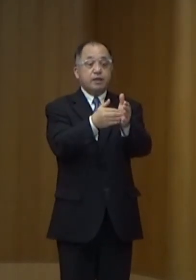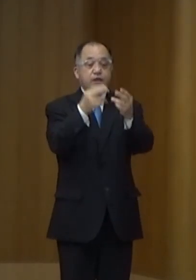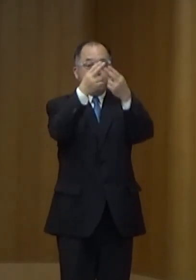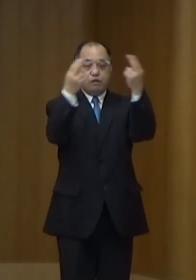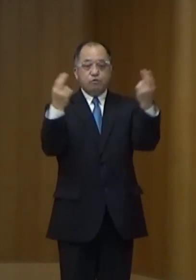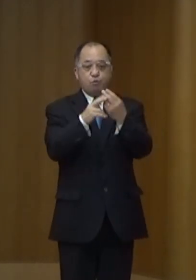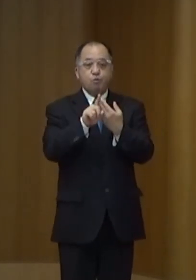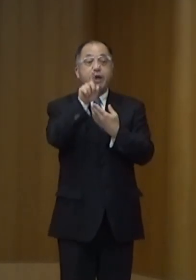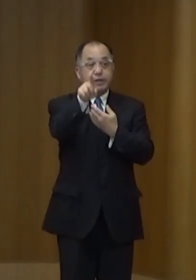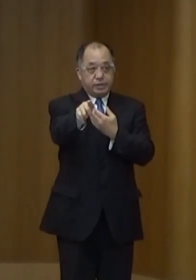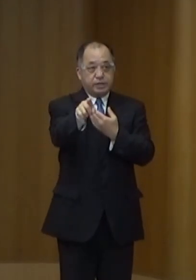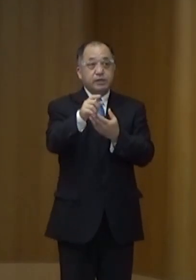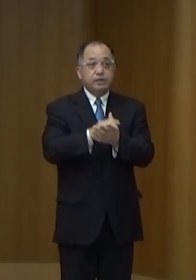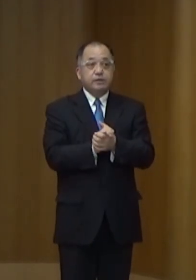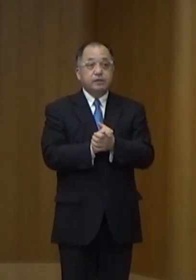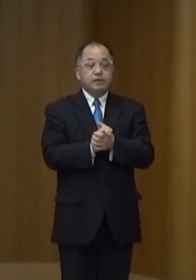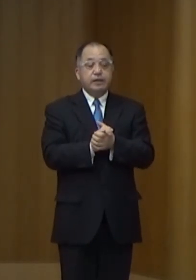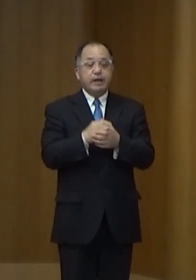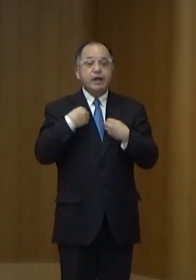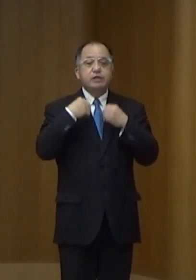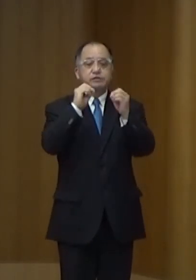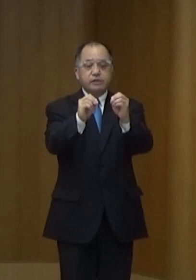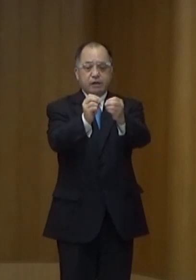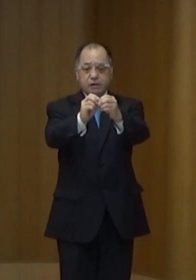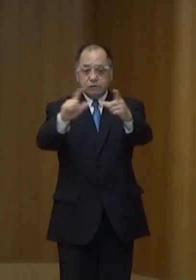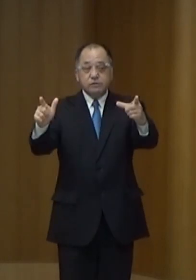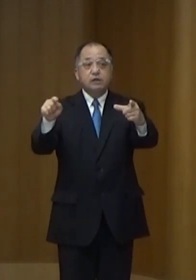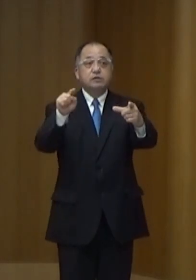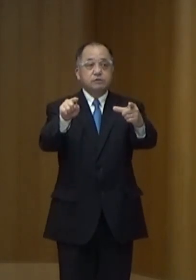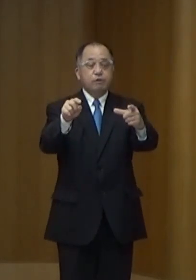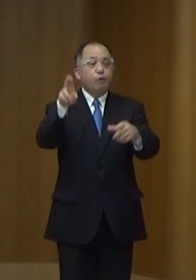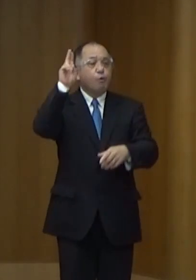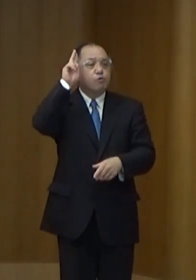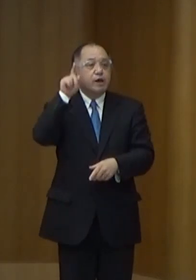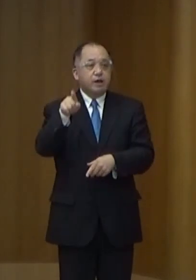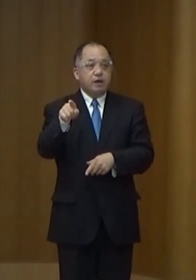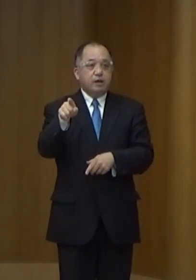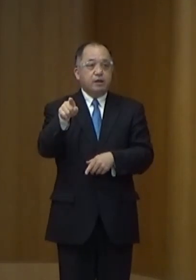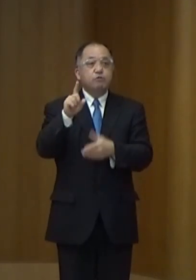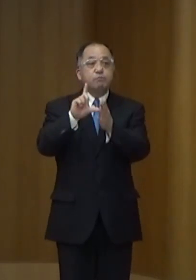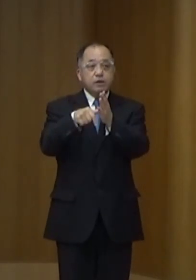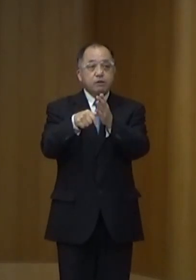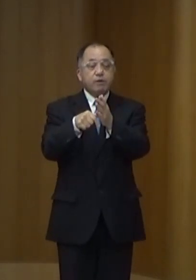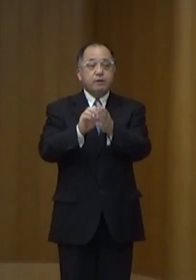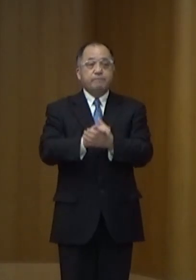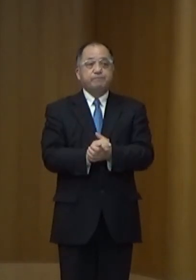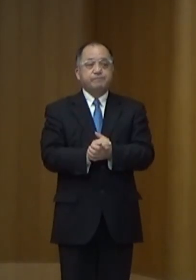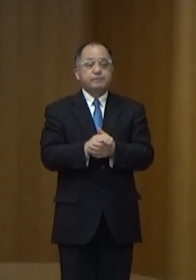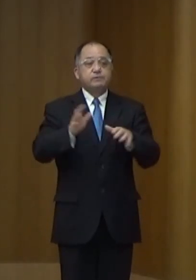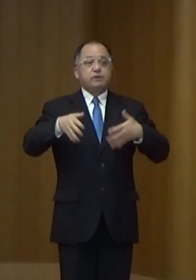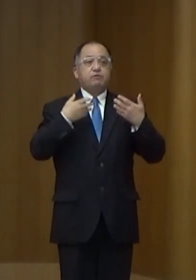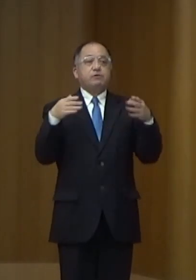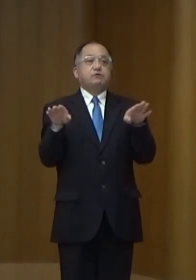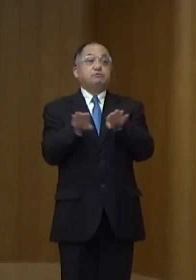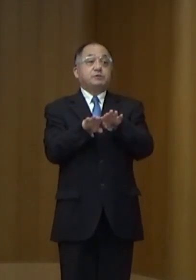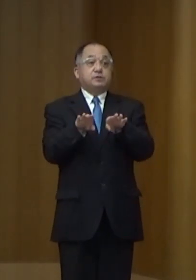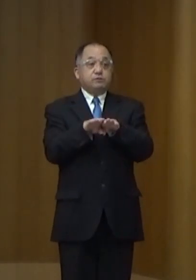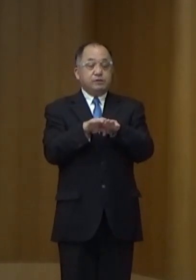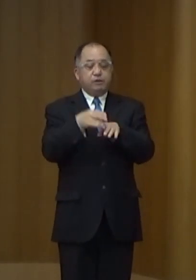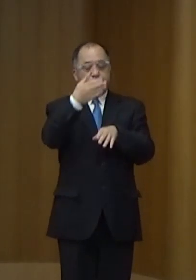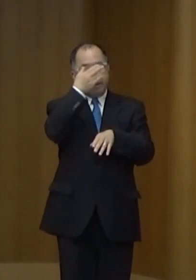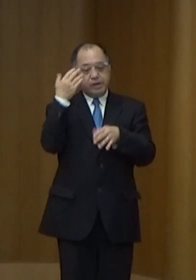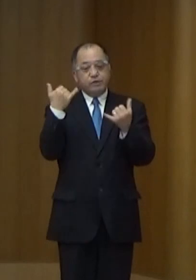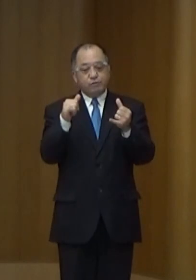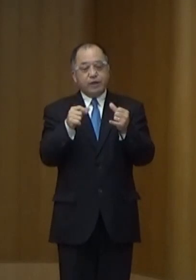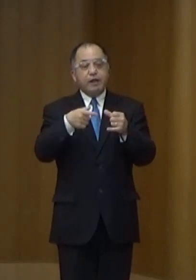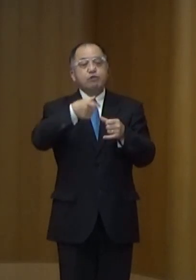外、特に感染が拡大をしている大阪ではですね、春休み中に若者が